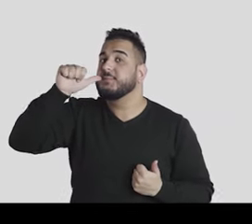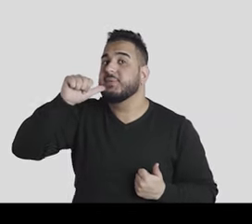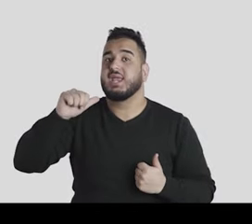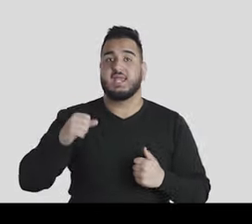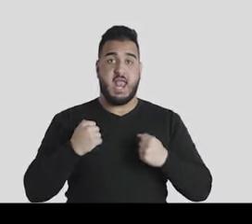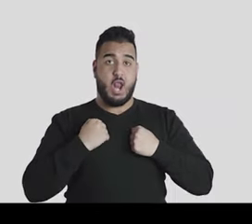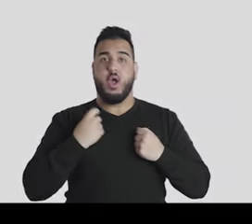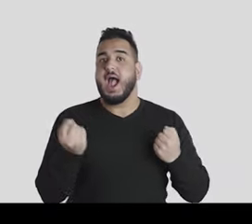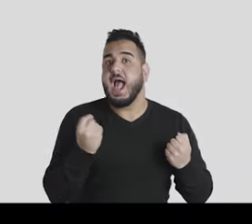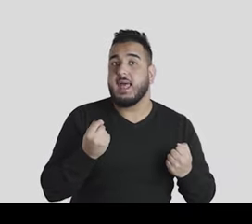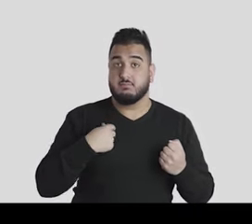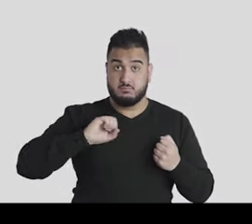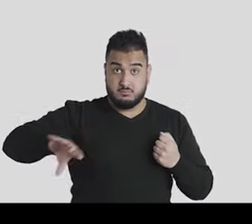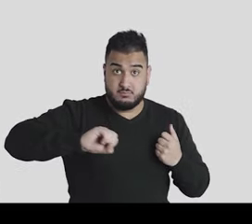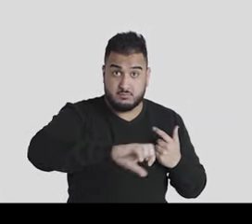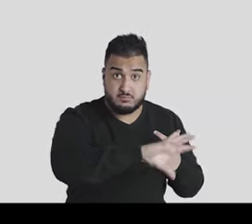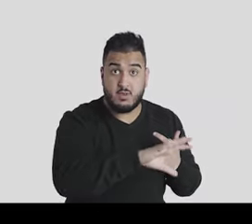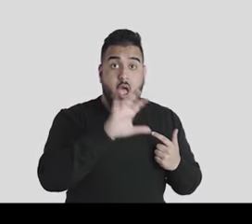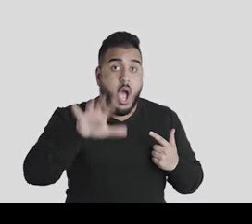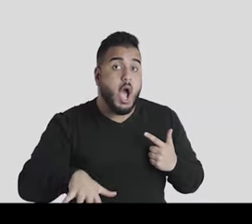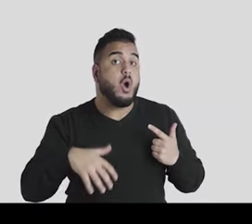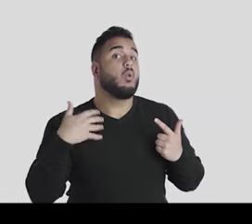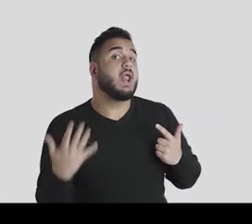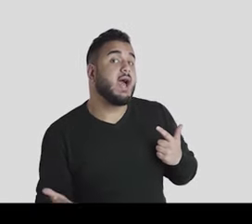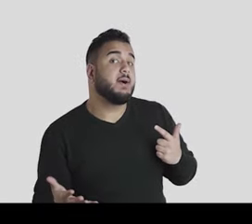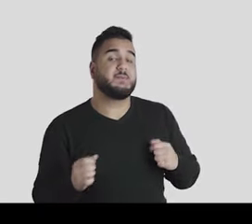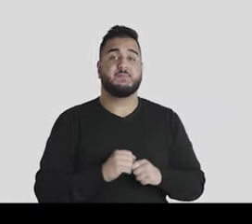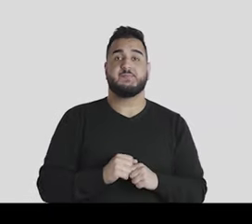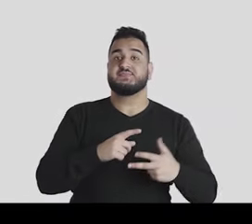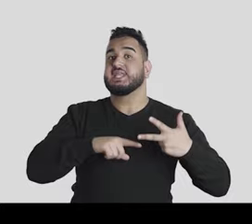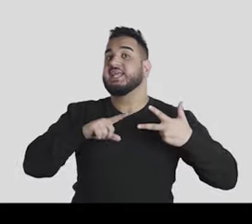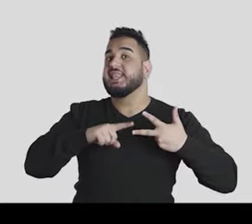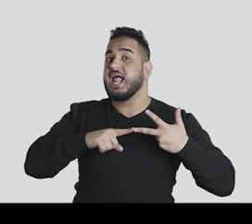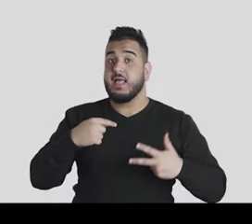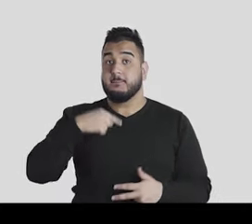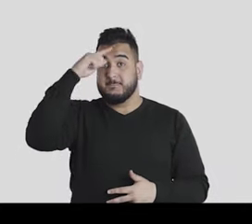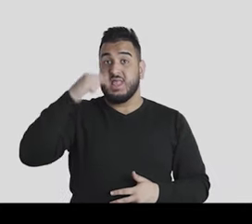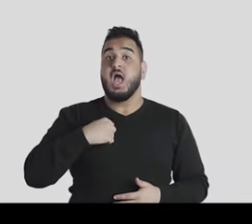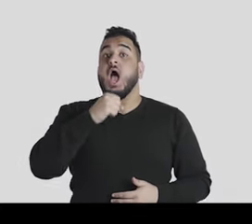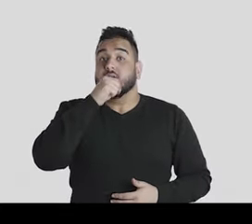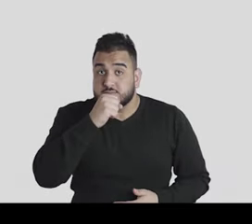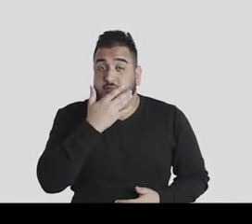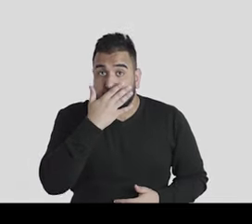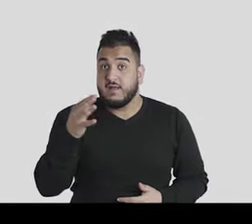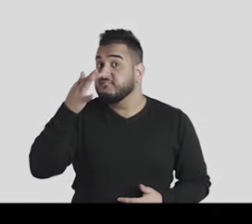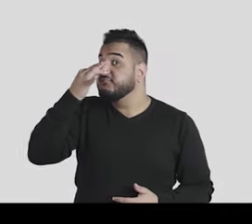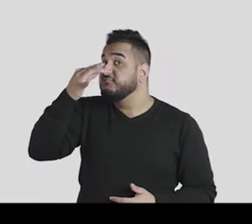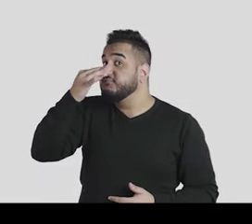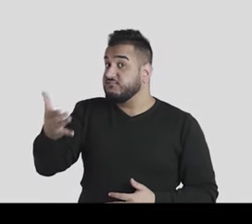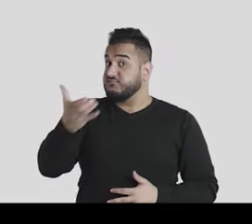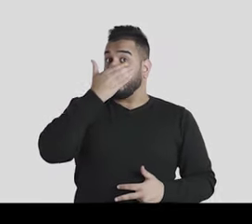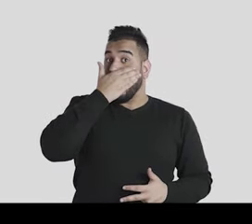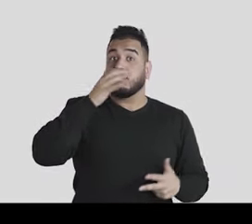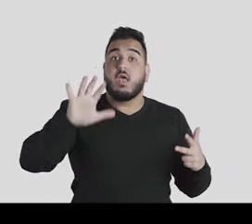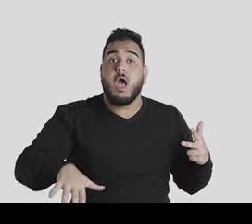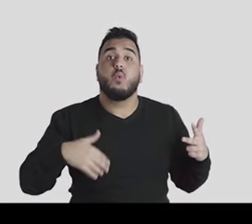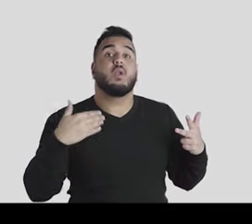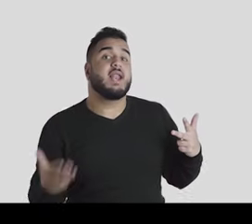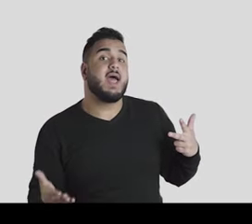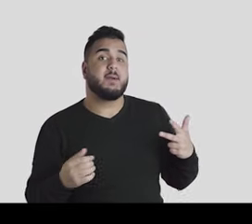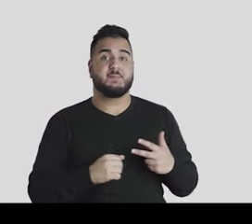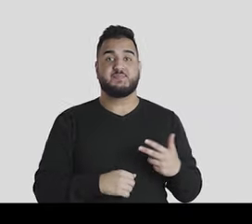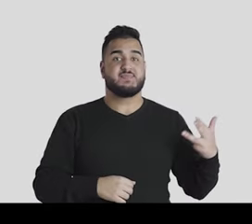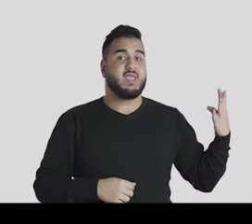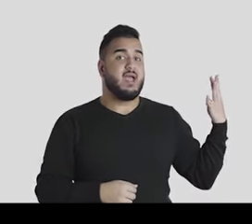زملائي؟ نعم؟ لا؟ هل يجب تغطية فمي أثناء العطس أو السعال؟ نعم؟ لا؟ في